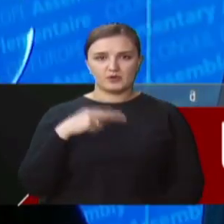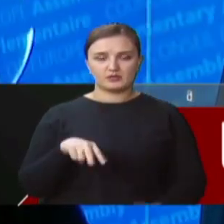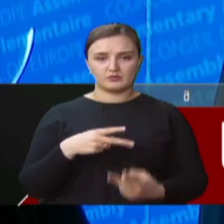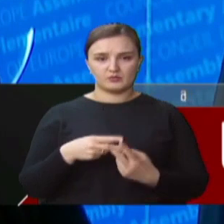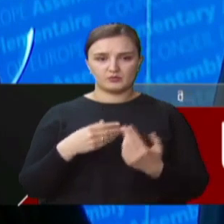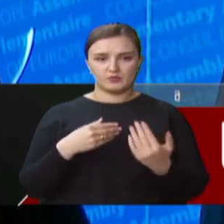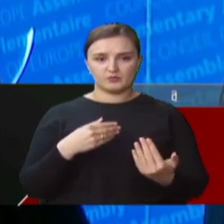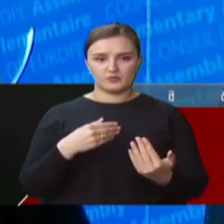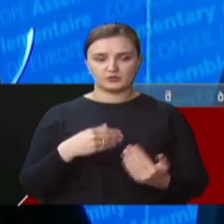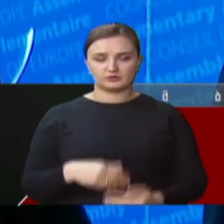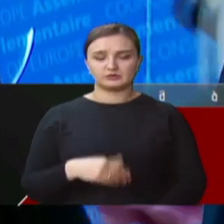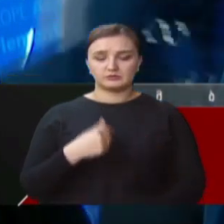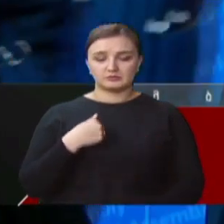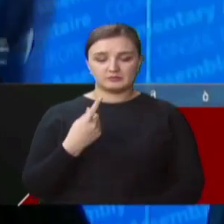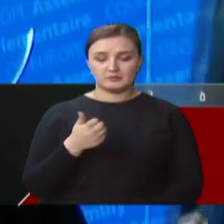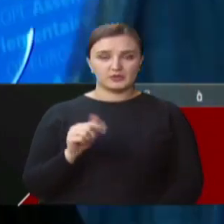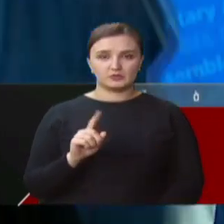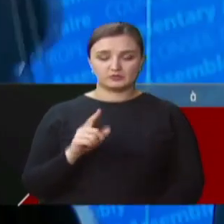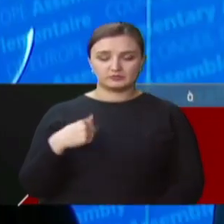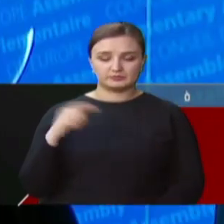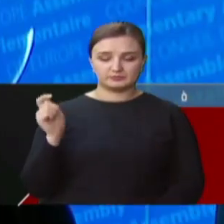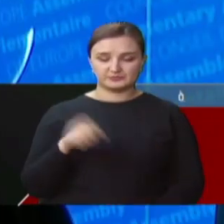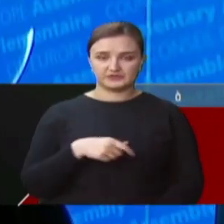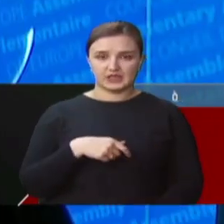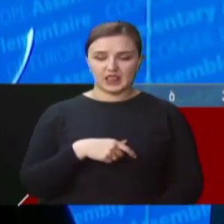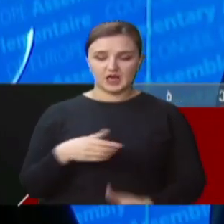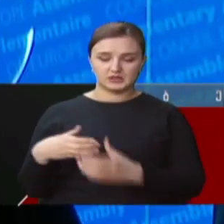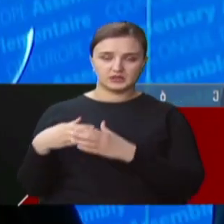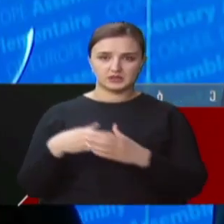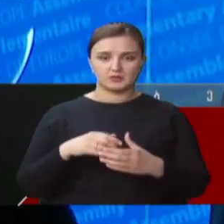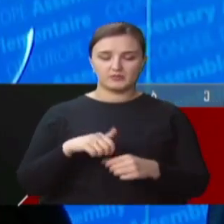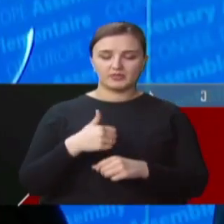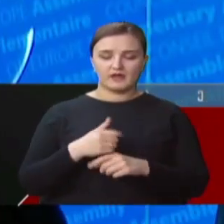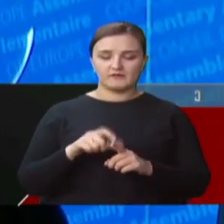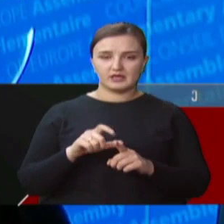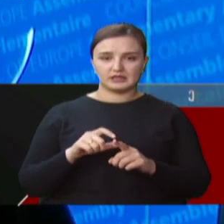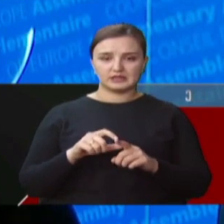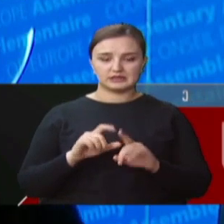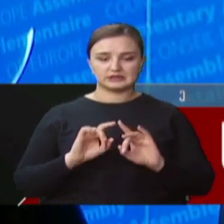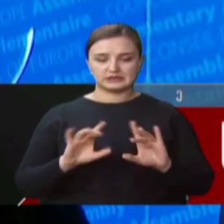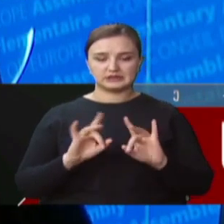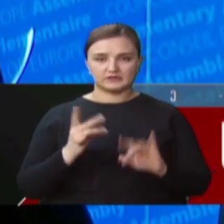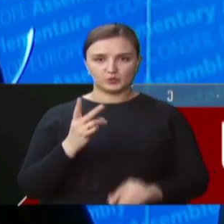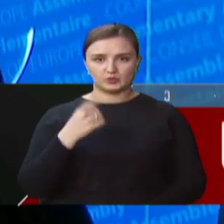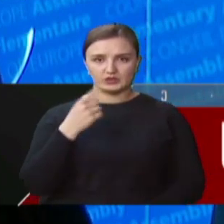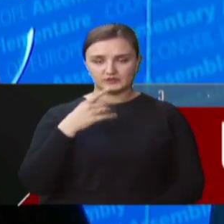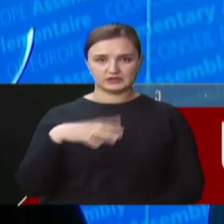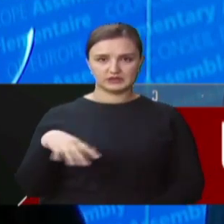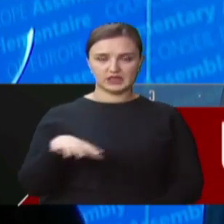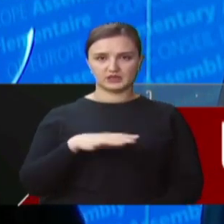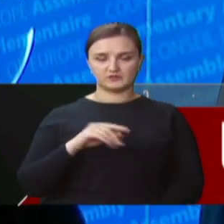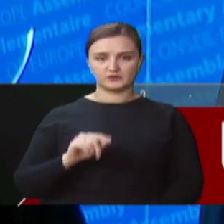მე, არამედ ყველამ, ვინც ჩამოსული ვართ დელეგაციის წევრები, მთავარი გზავნილი უნდა გააჟღეროს